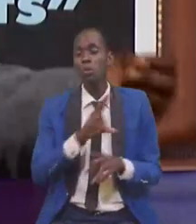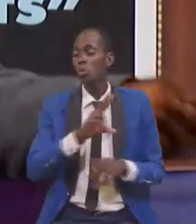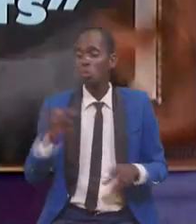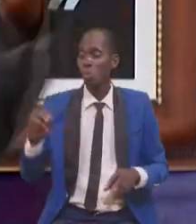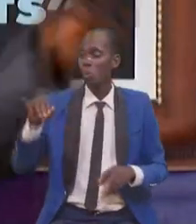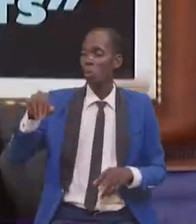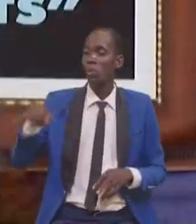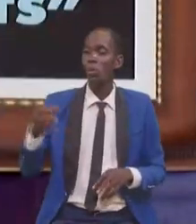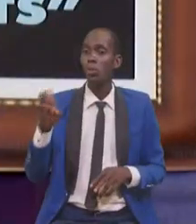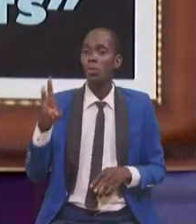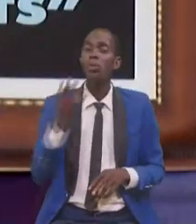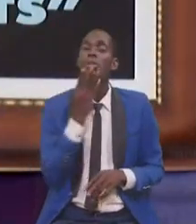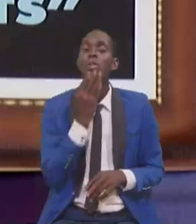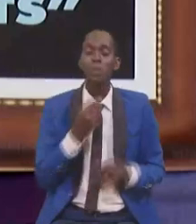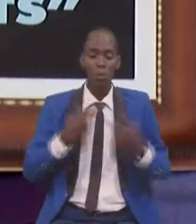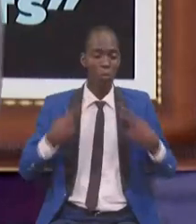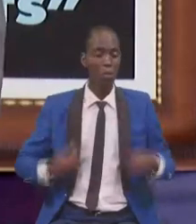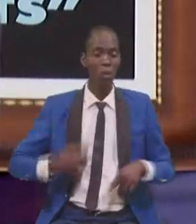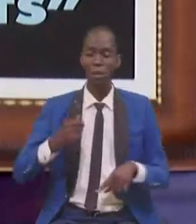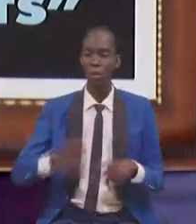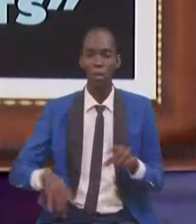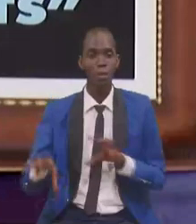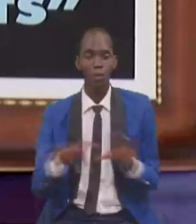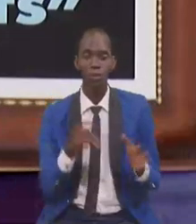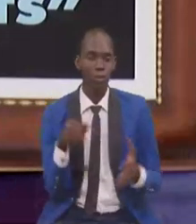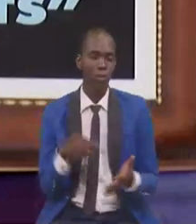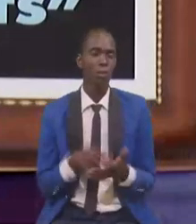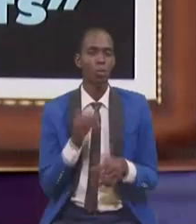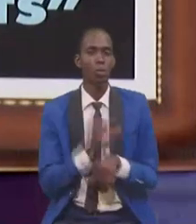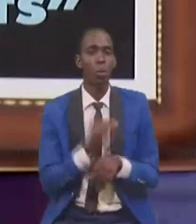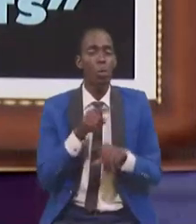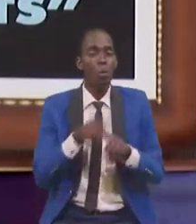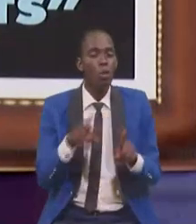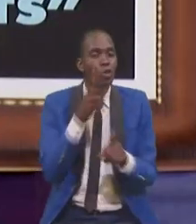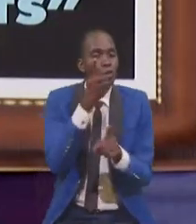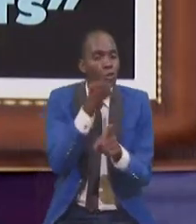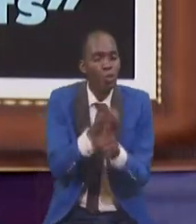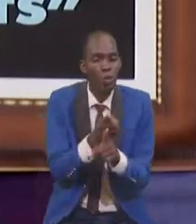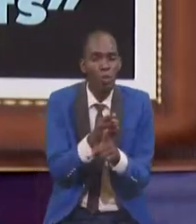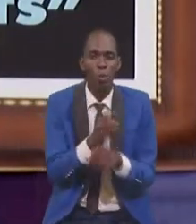ce que même un sacrificateur juif ne peut lui faire, une grande faveur.